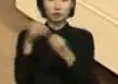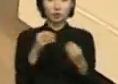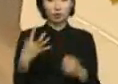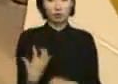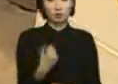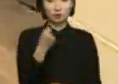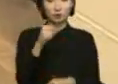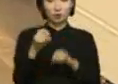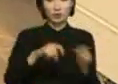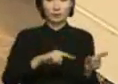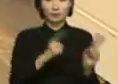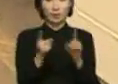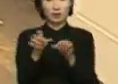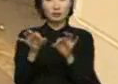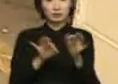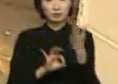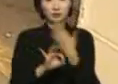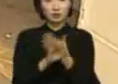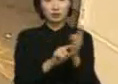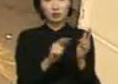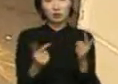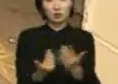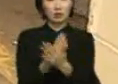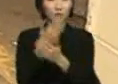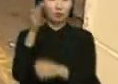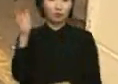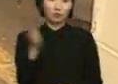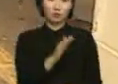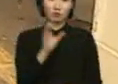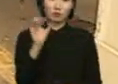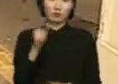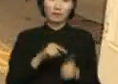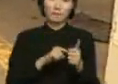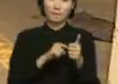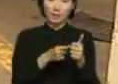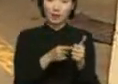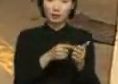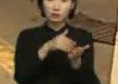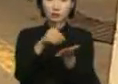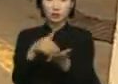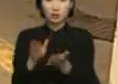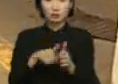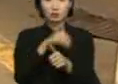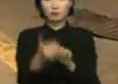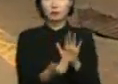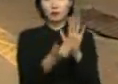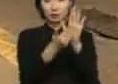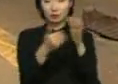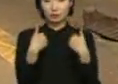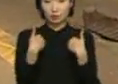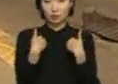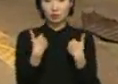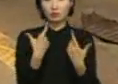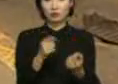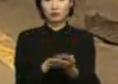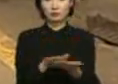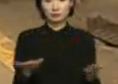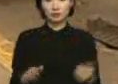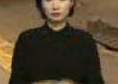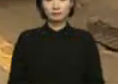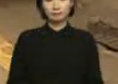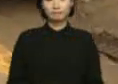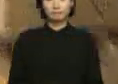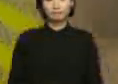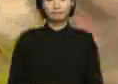갖고 활성화 된 시장이라면 각종 개발로 부터 강제로 떠 매여 나야 하는 상황은 막아 내야 하지 않을까요 지금까지 집중 시대와